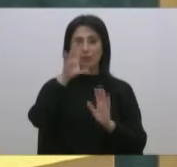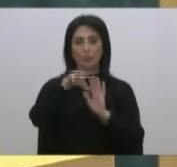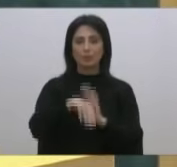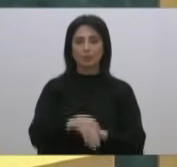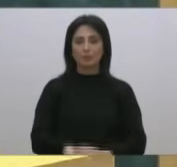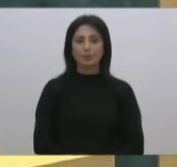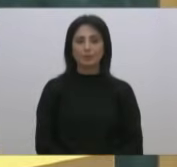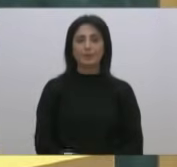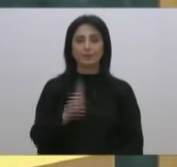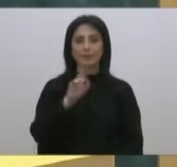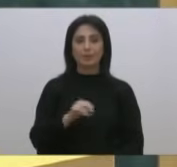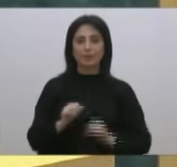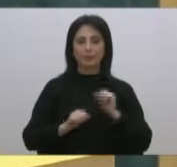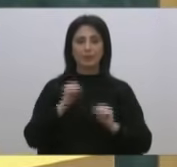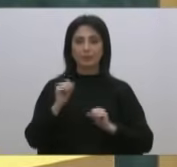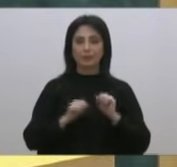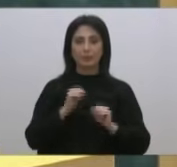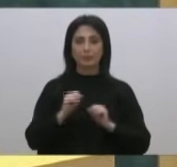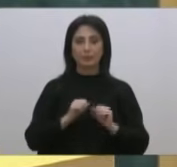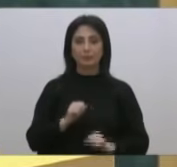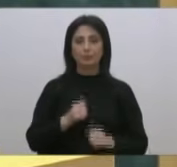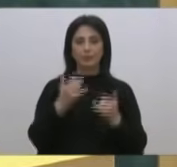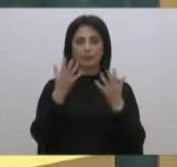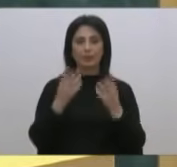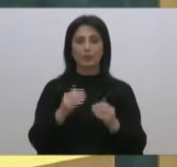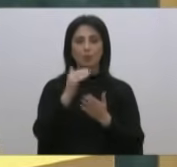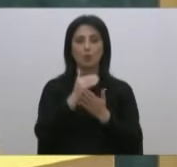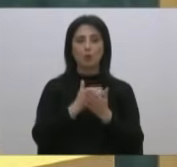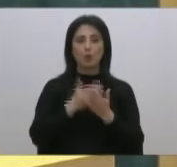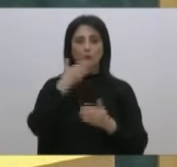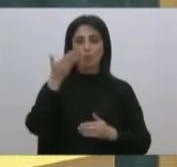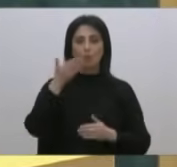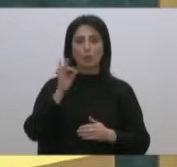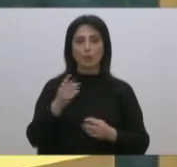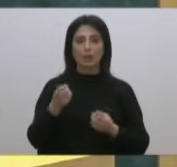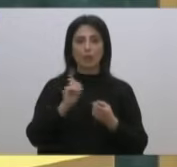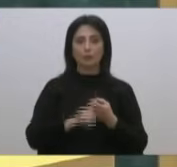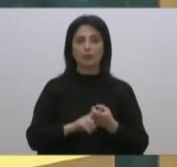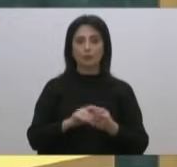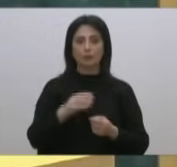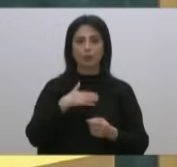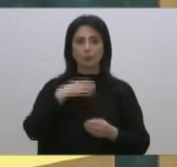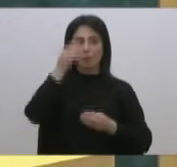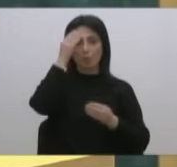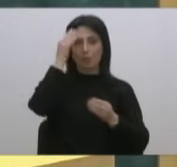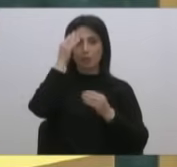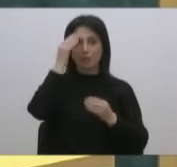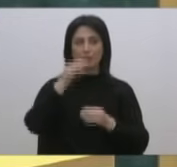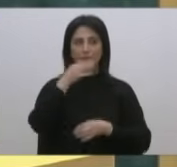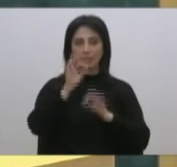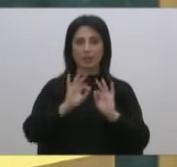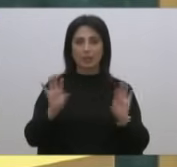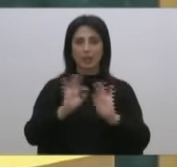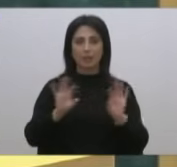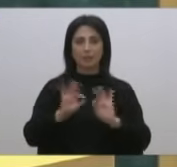მთავრობაში და ვეცდები დღევანდელ პროგრამულ მოხსენებასთან დაკავშირებით ჩემი მოსაზრება